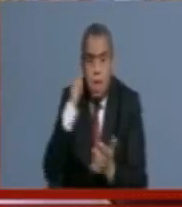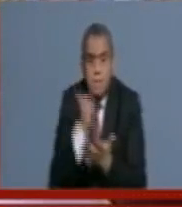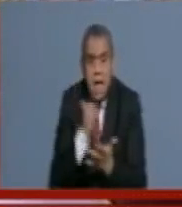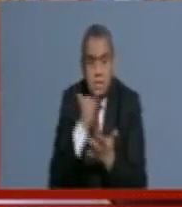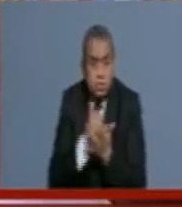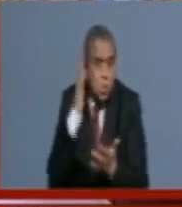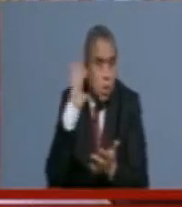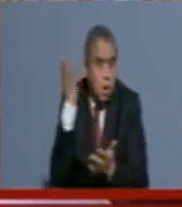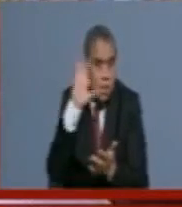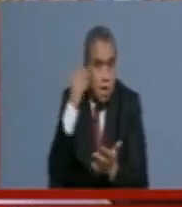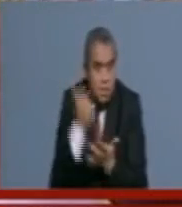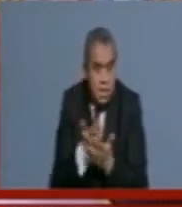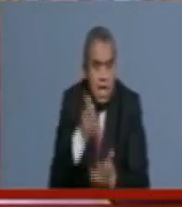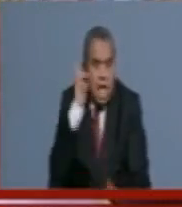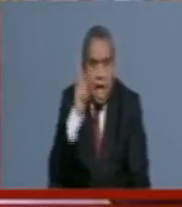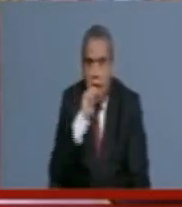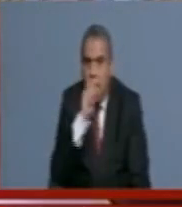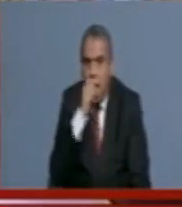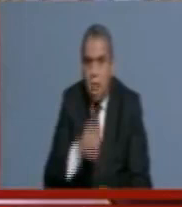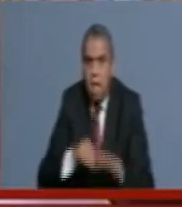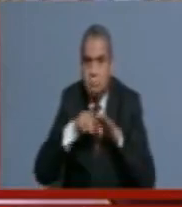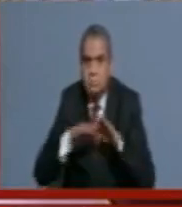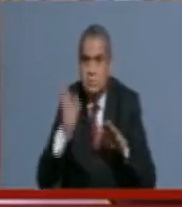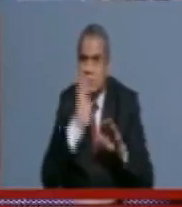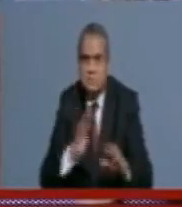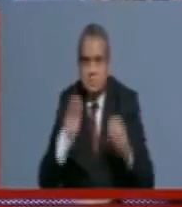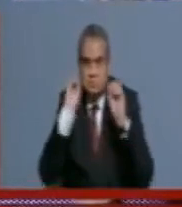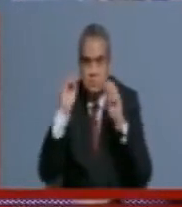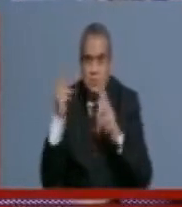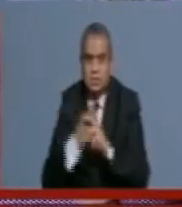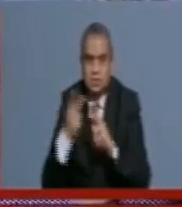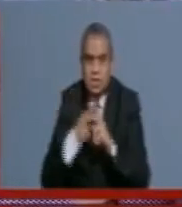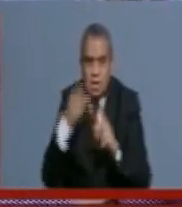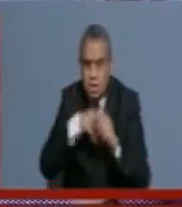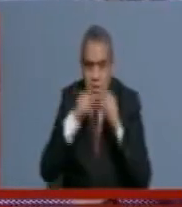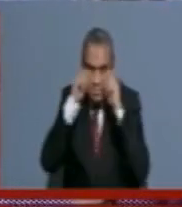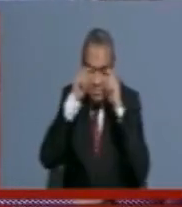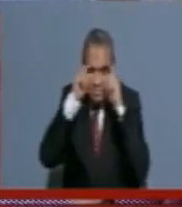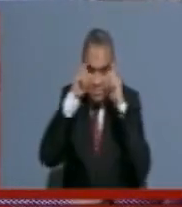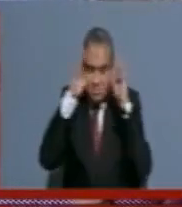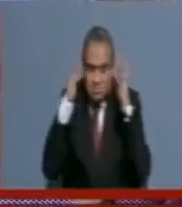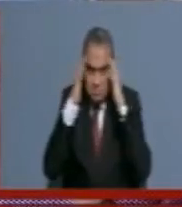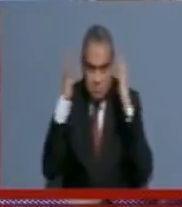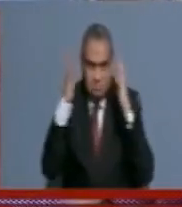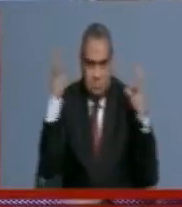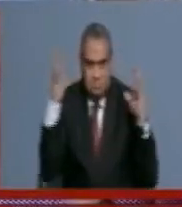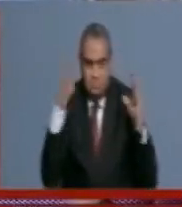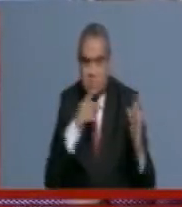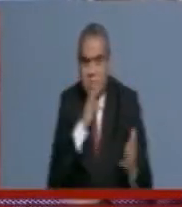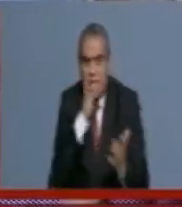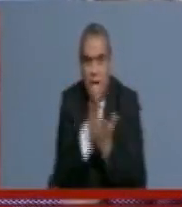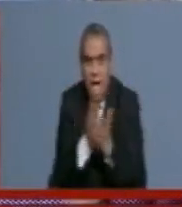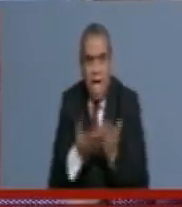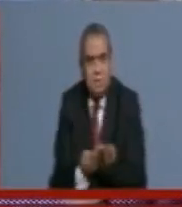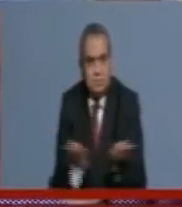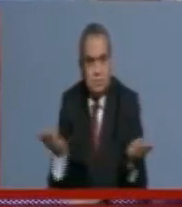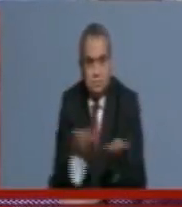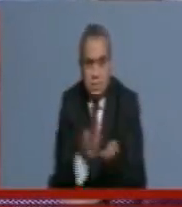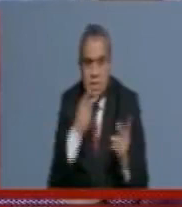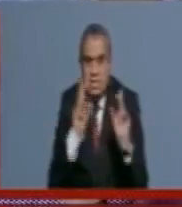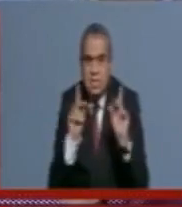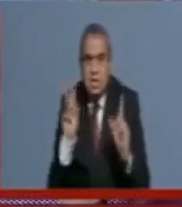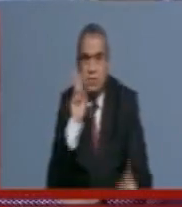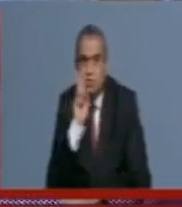الصورة الحقيقية للمواطن، خلى المصداقية موجودة، المواطن نزل